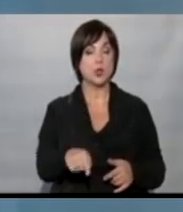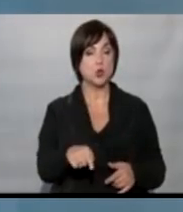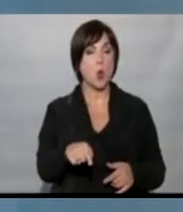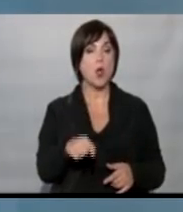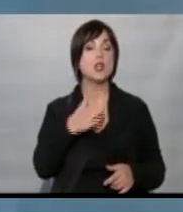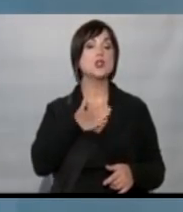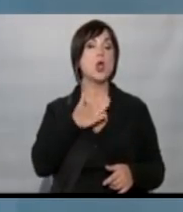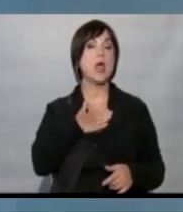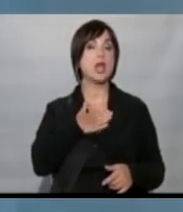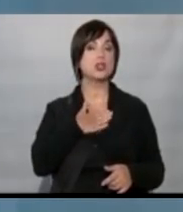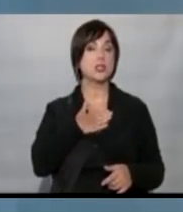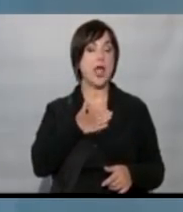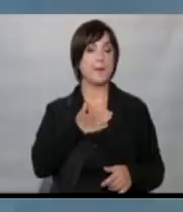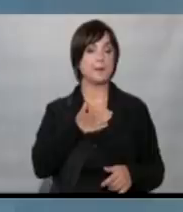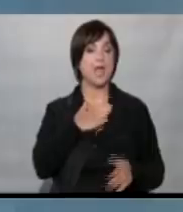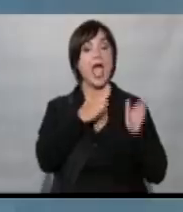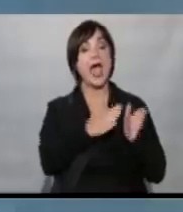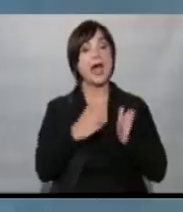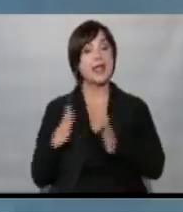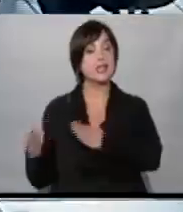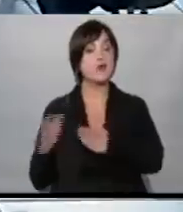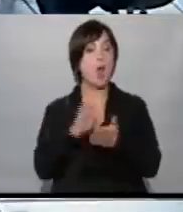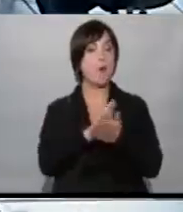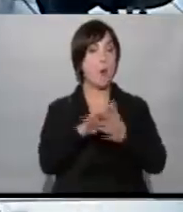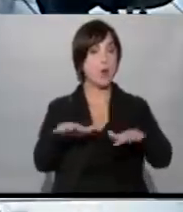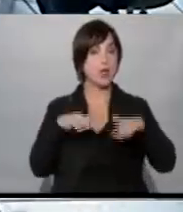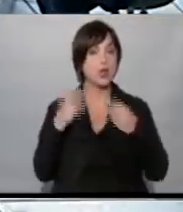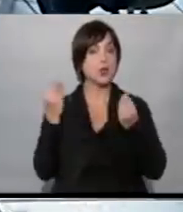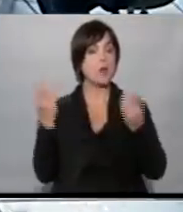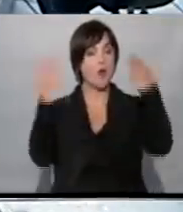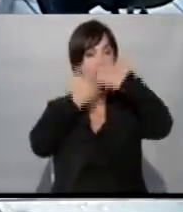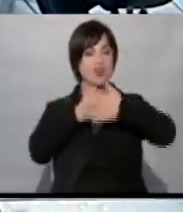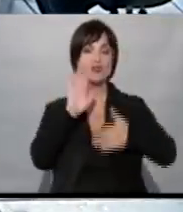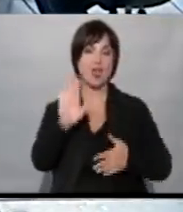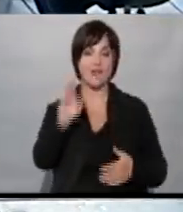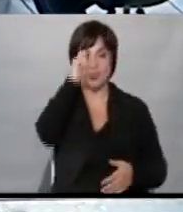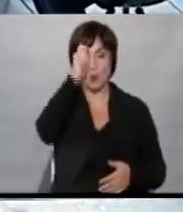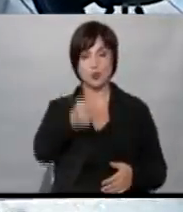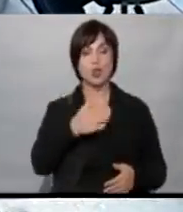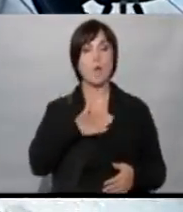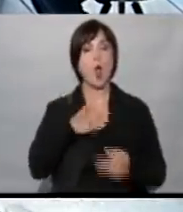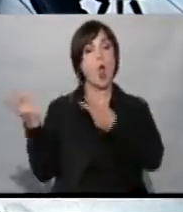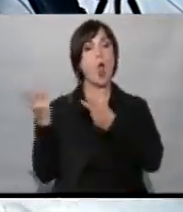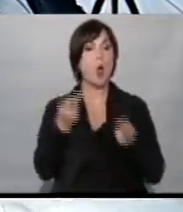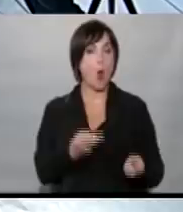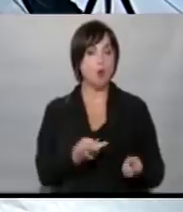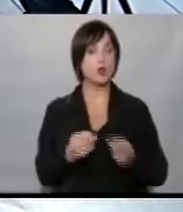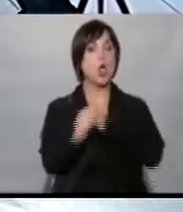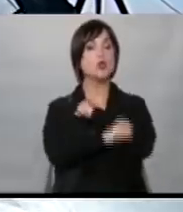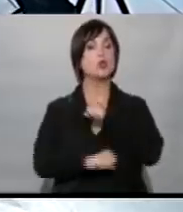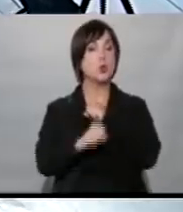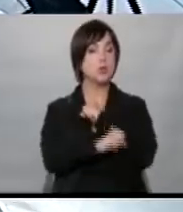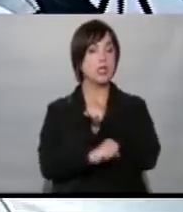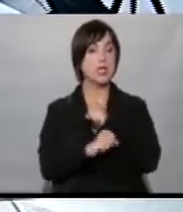со нашата редовна публика. Добро вечер. За вас, почитувани мои гости, тоа се студенти